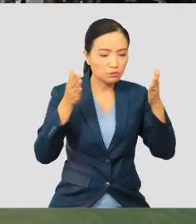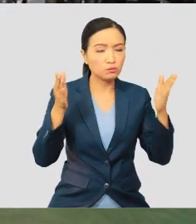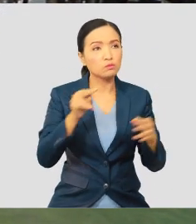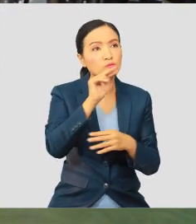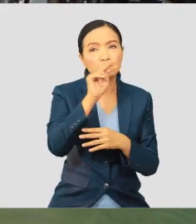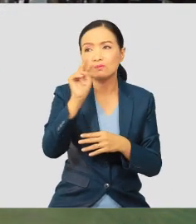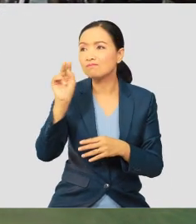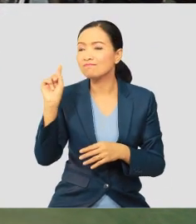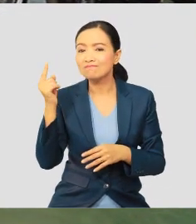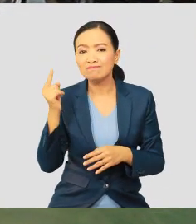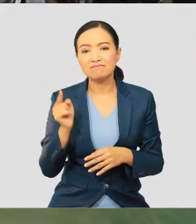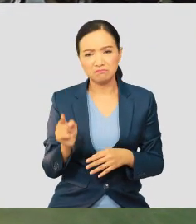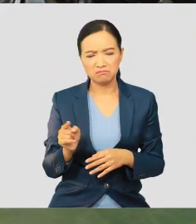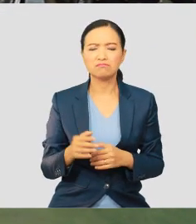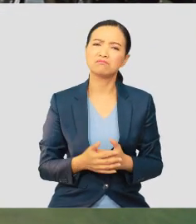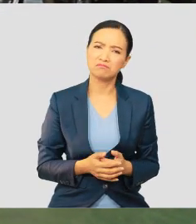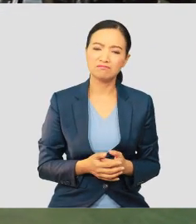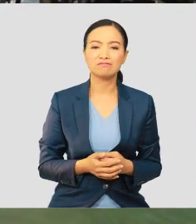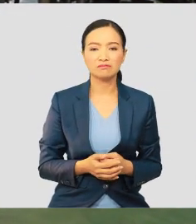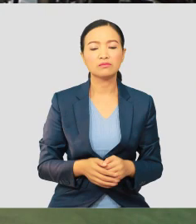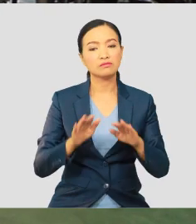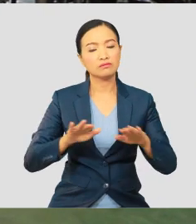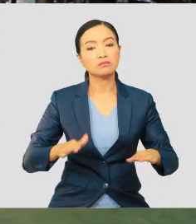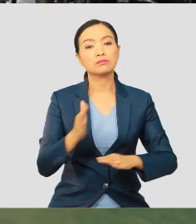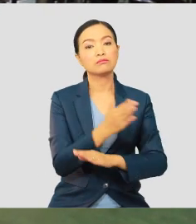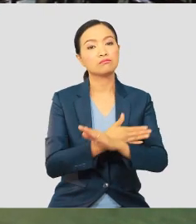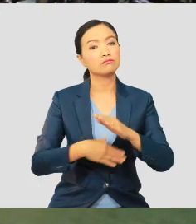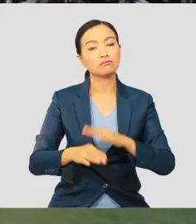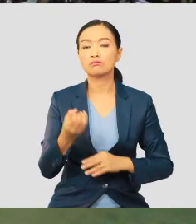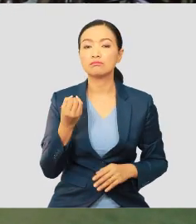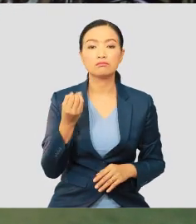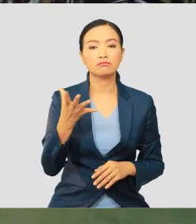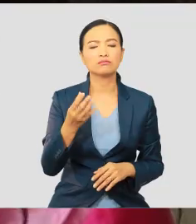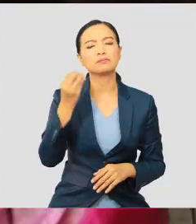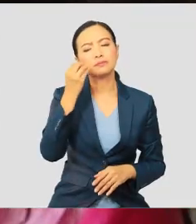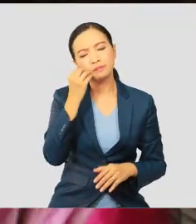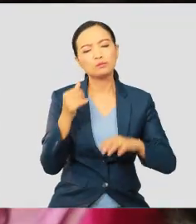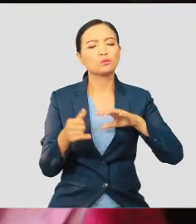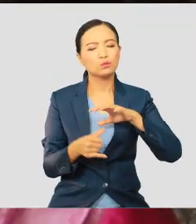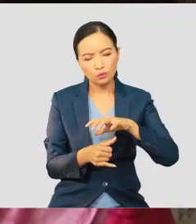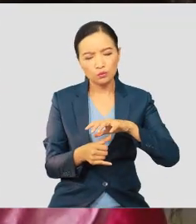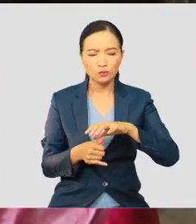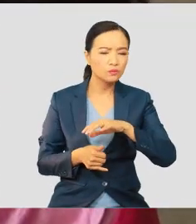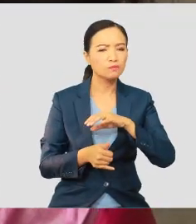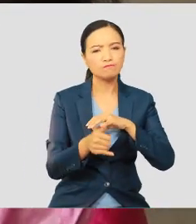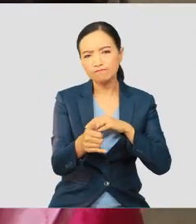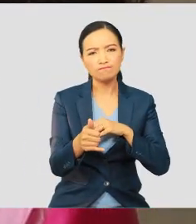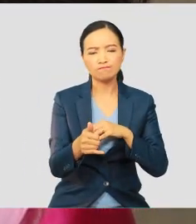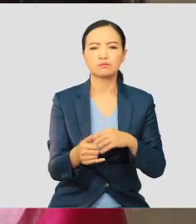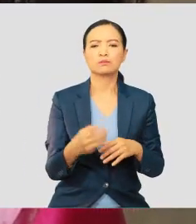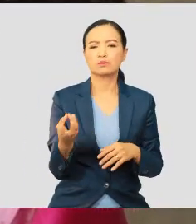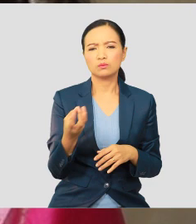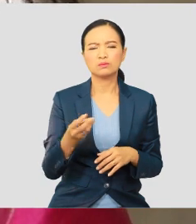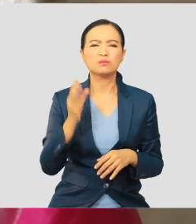หม่อีกมากมายที่เขาไม่เคยเห็นเพราะว่าเด็กพิการส่วนใหญ่จะถูกอยู่กับบ้านเนาะไม่ได้ออกมาข้างน